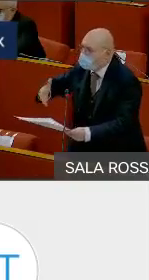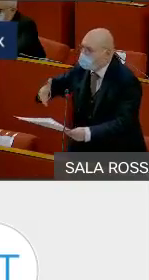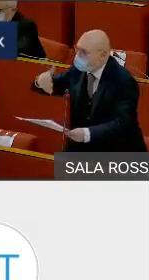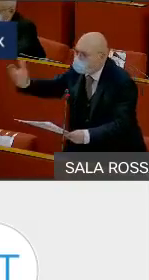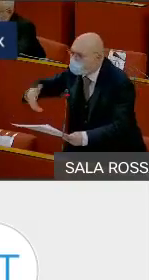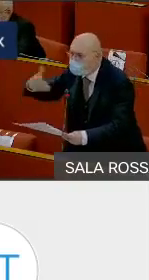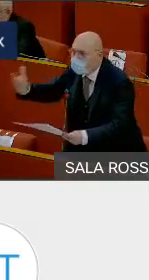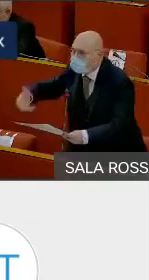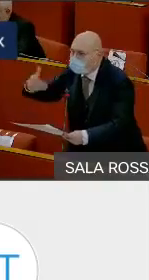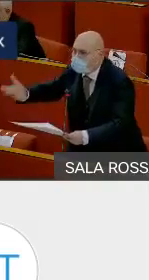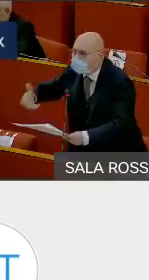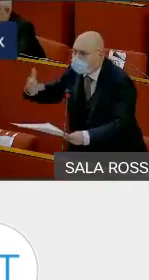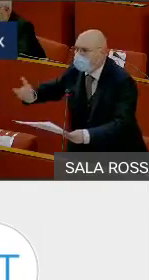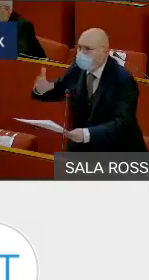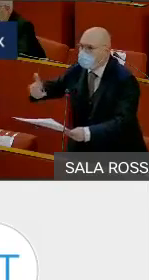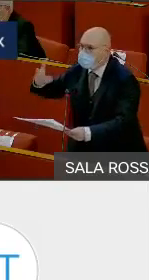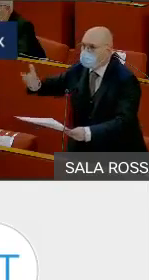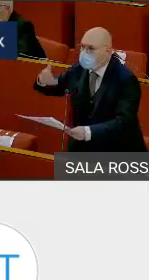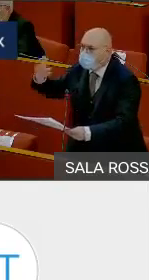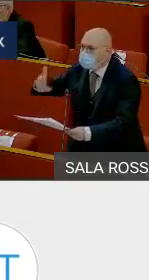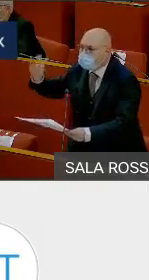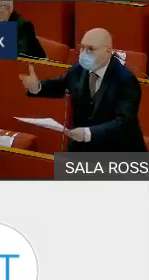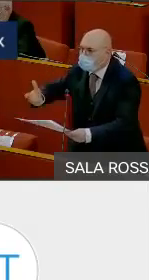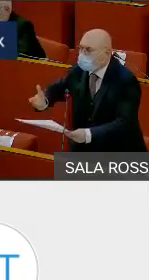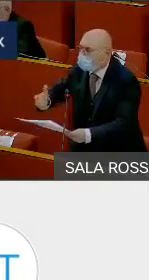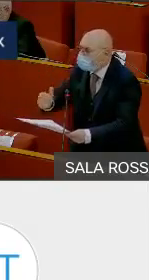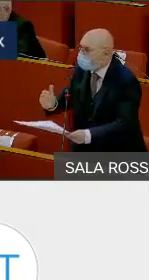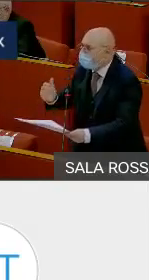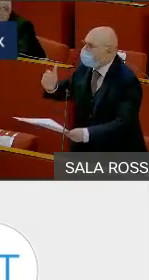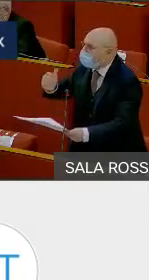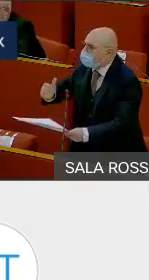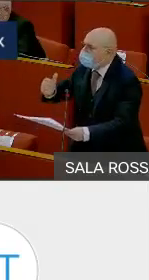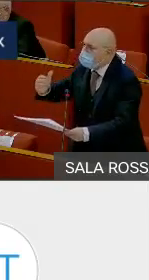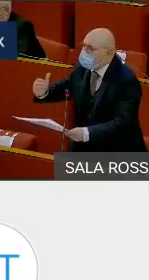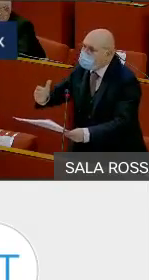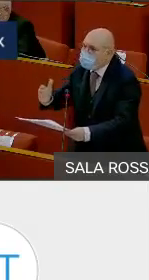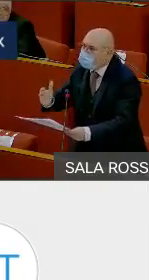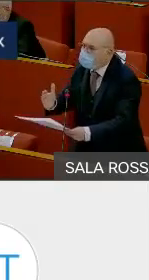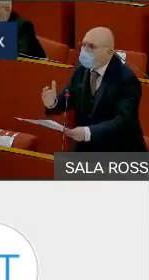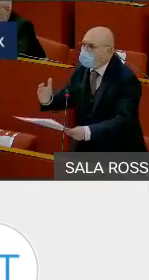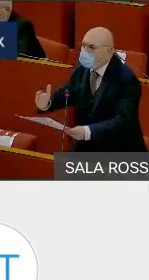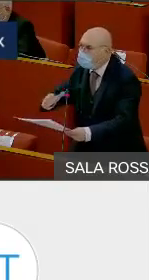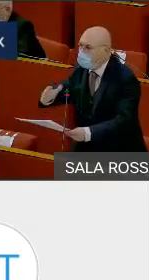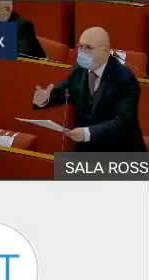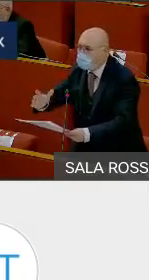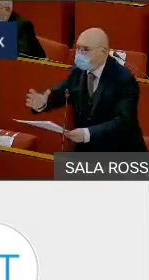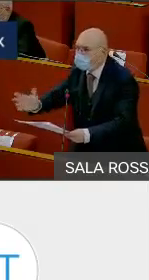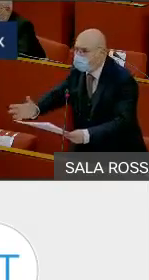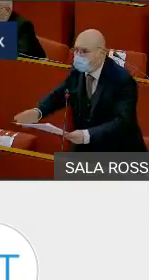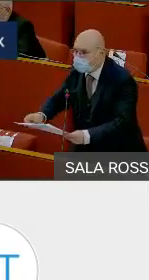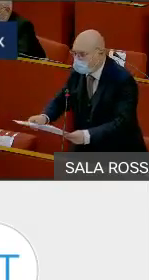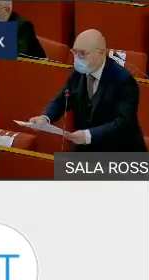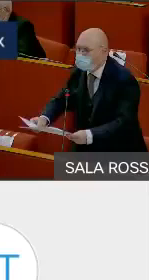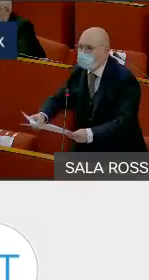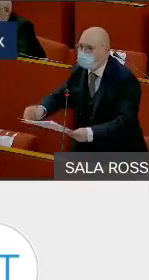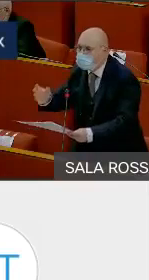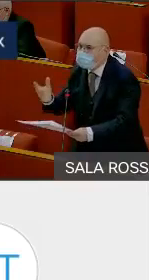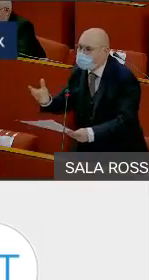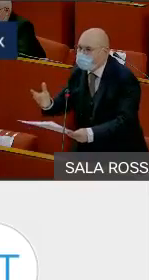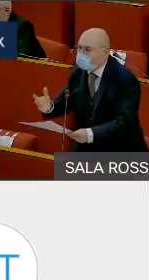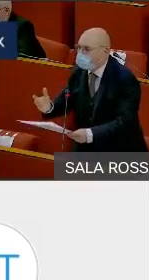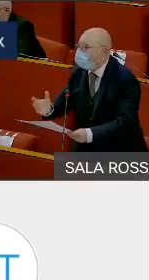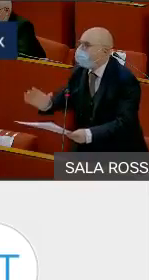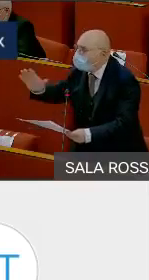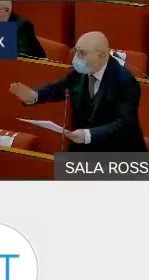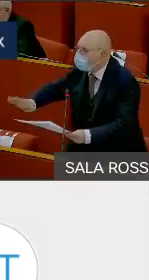latifondista che invece la tiene lì aspettando chissà che cosa la possibilità di avere un prezzo determinato in un